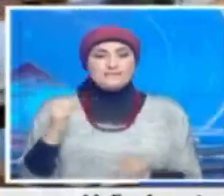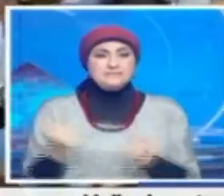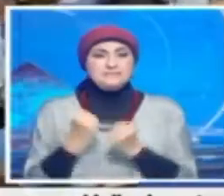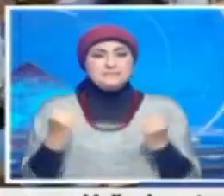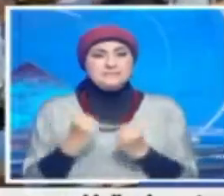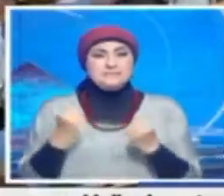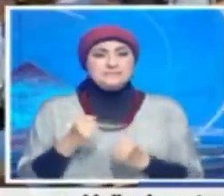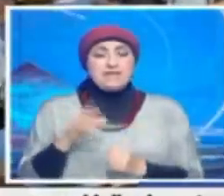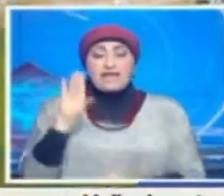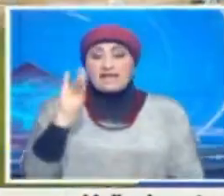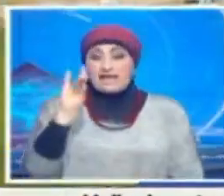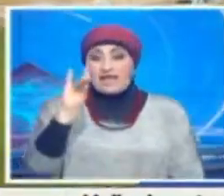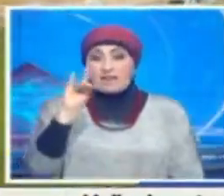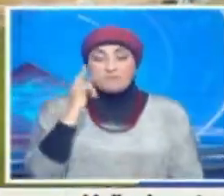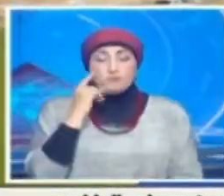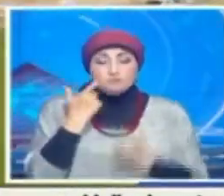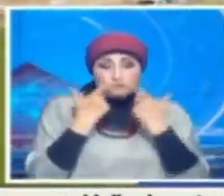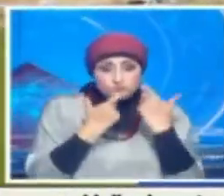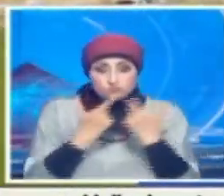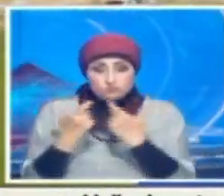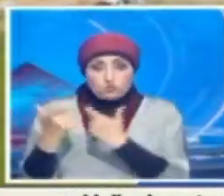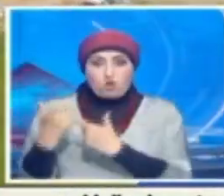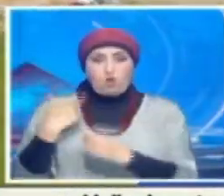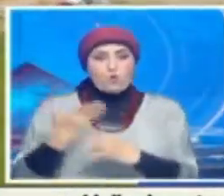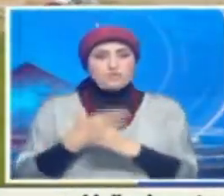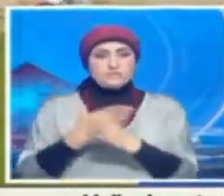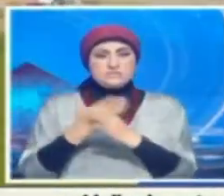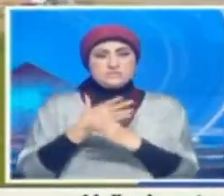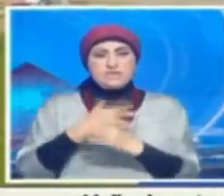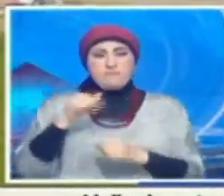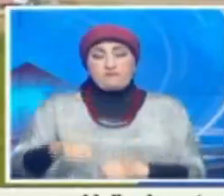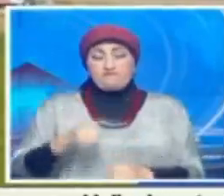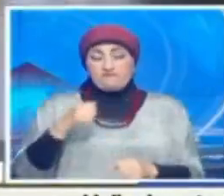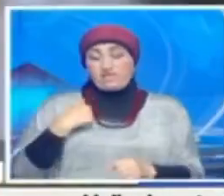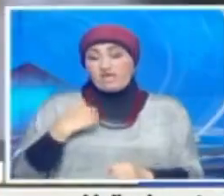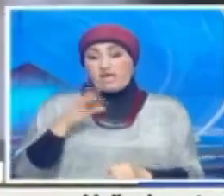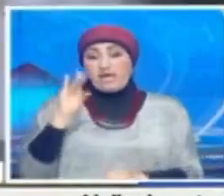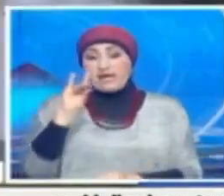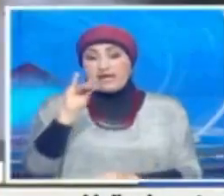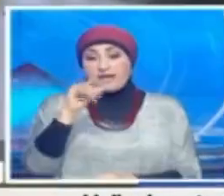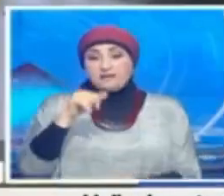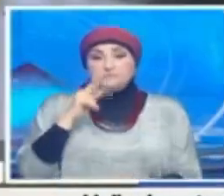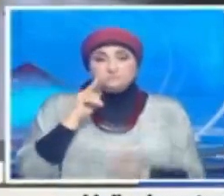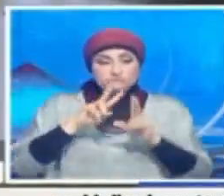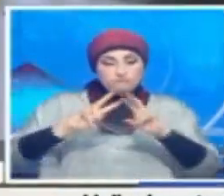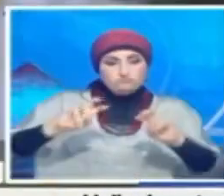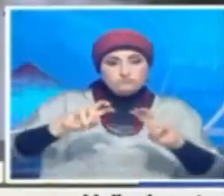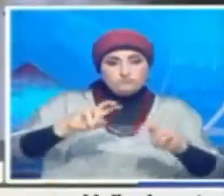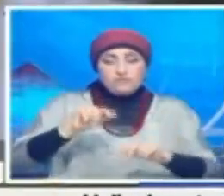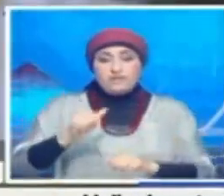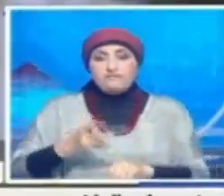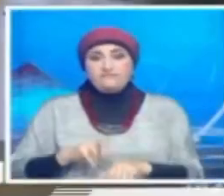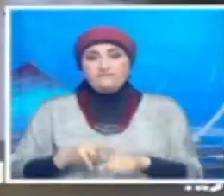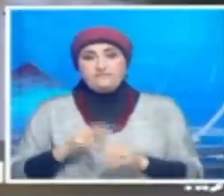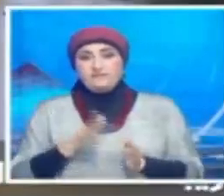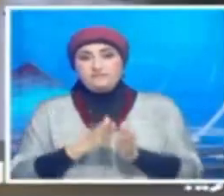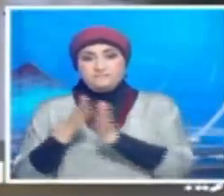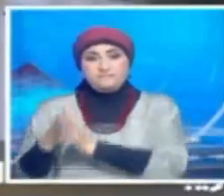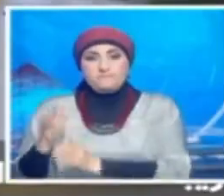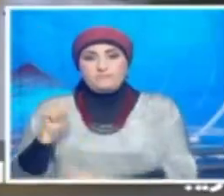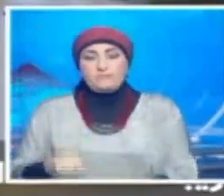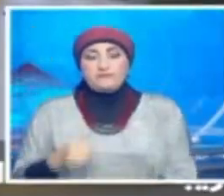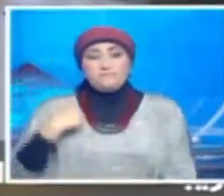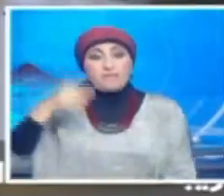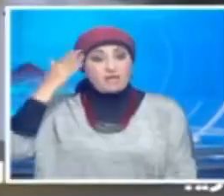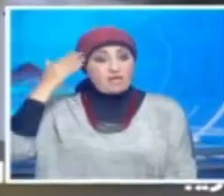لتدريب كلاب الأمن والحراسة المستخدمة في أداء بعض المهام الأمنية. The visit to the police academy has been such a great learning